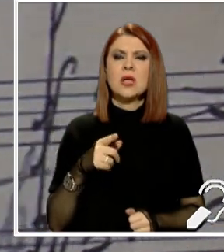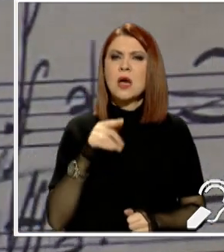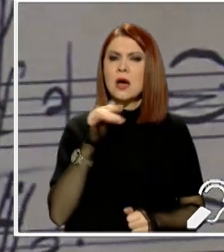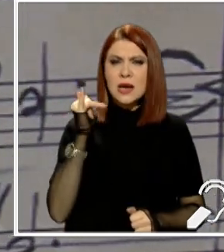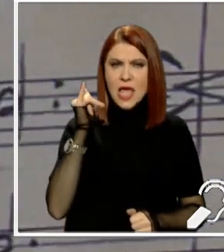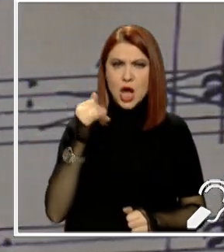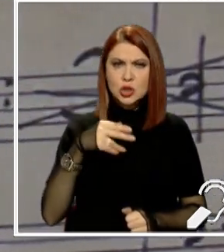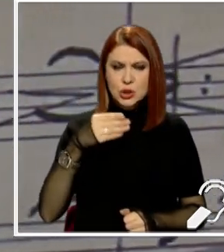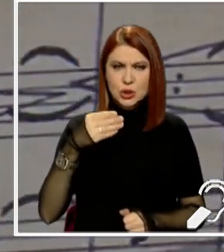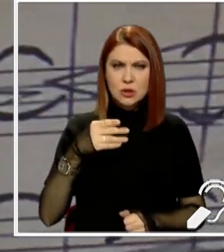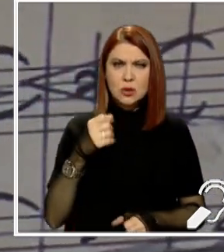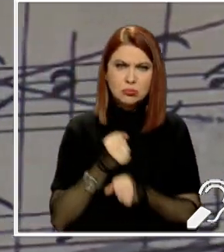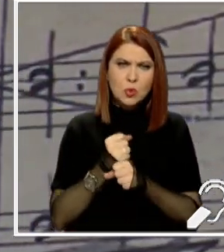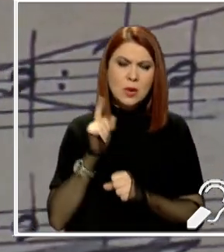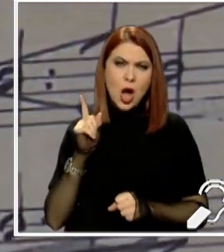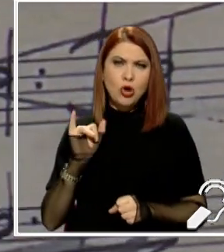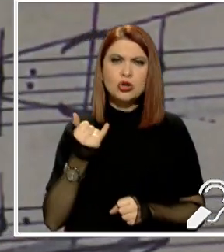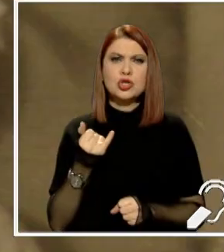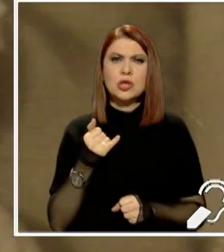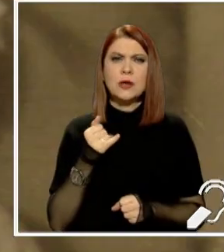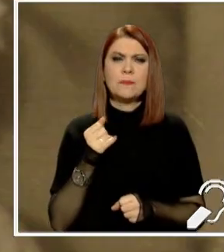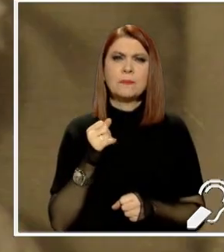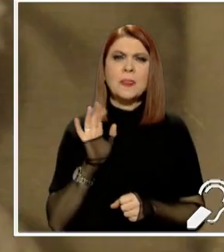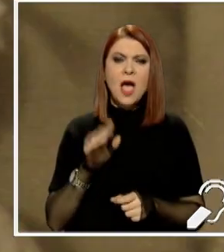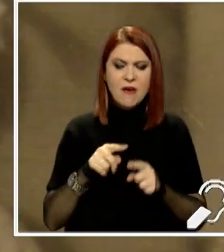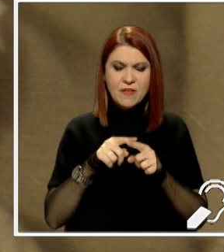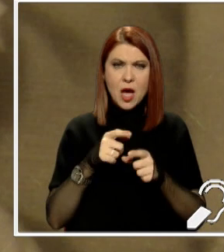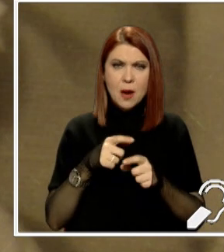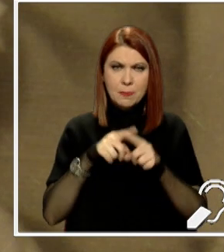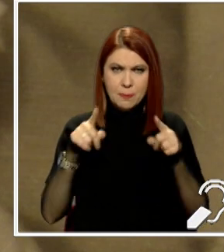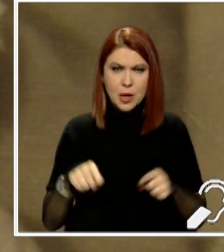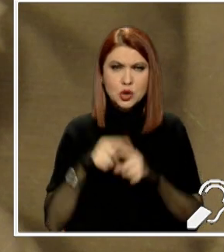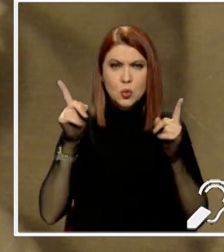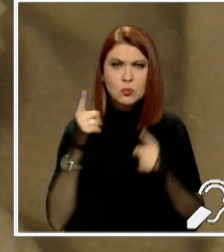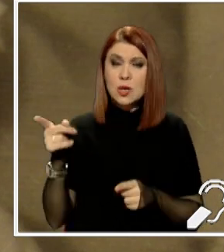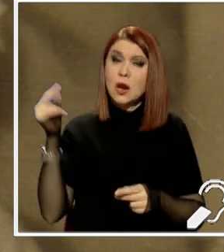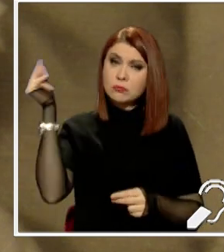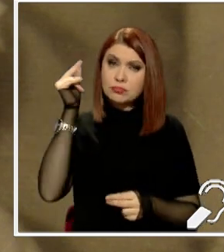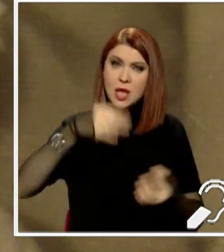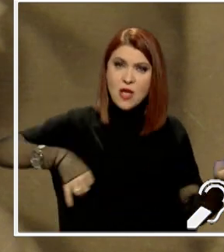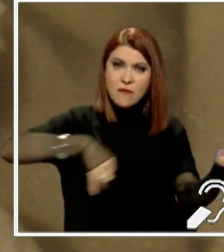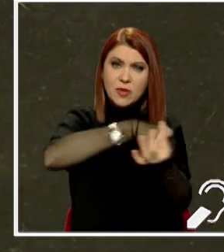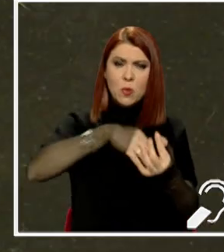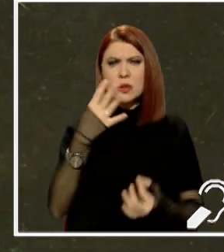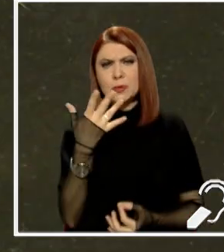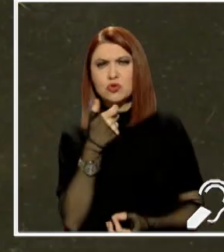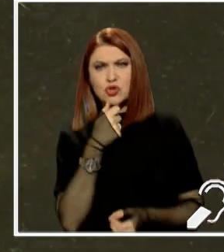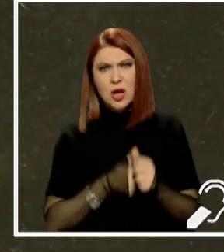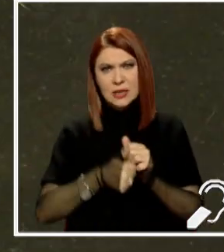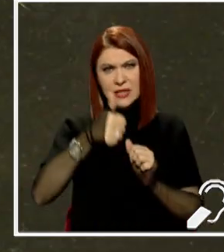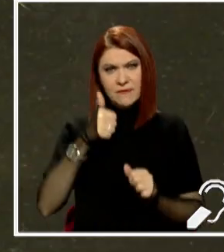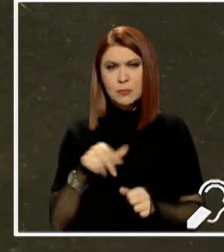era comerciant, avea și plăci cu muzică. El a studiat vioara de la 4-5 ani